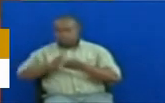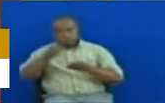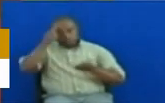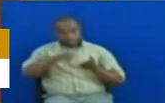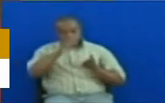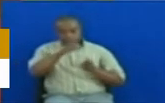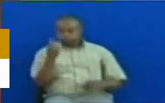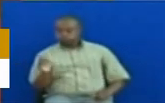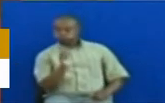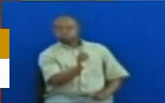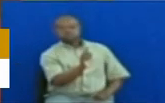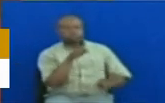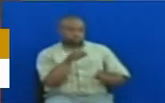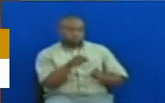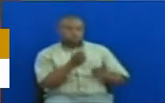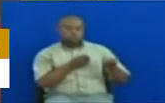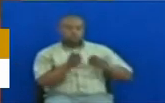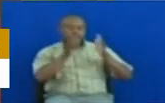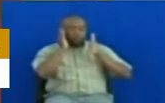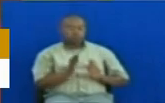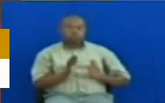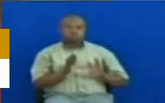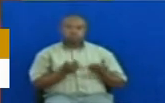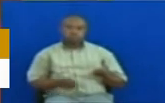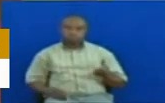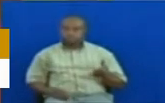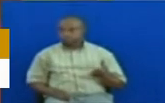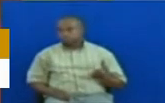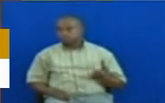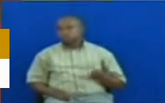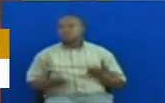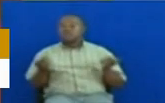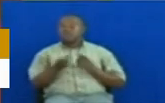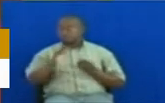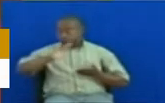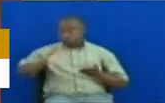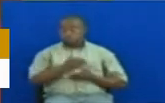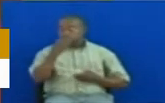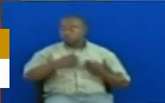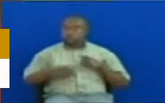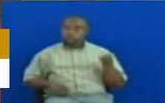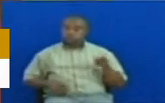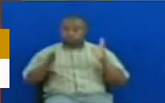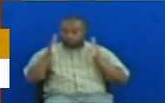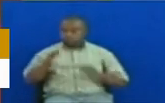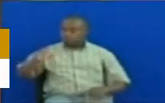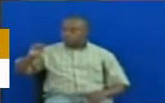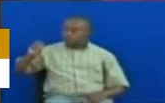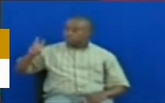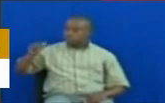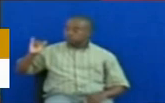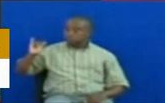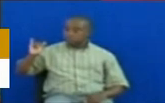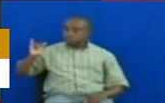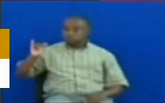akapewa director general majukumu haya. Lakini pia ni mwandao wa siasa, Mheshimiwa Sware, director general si mtu mdogo